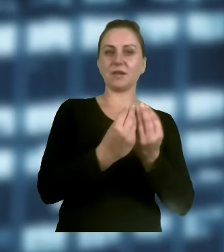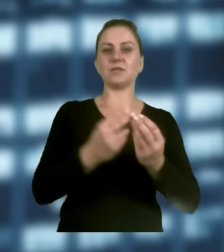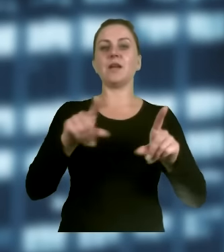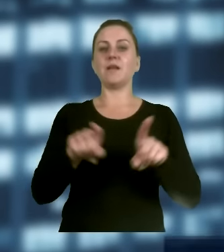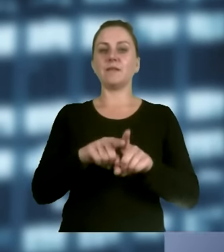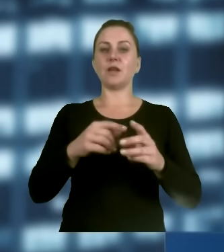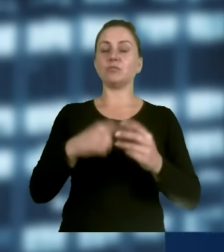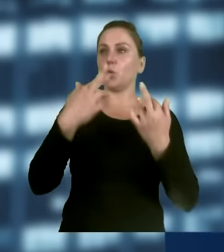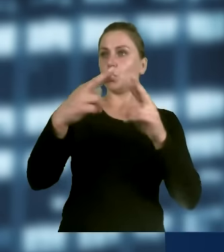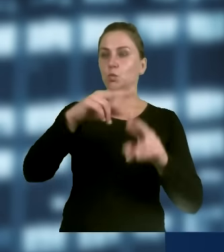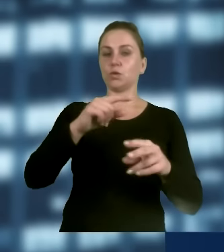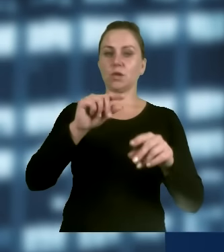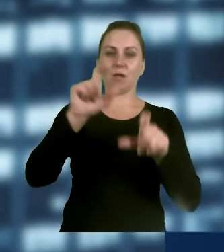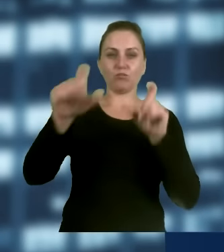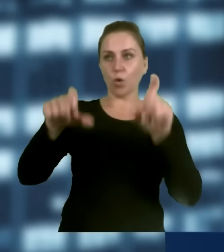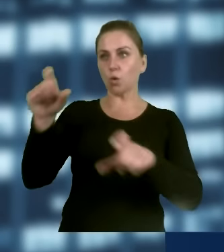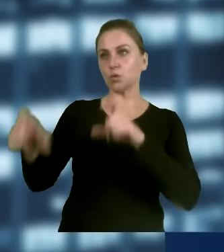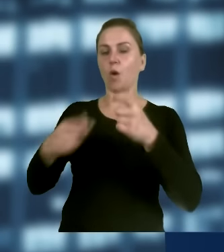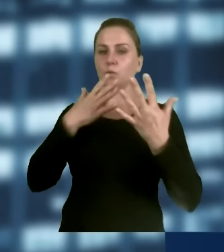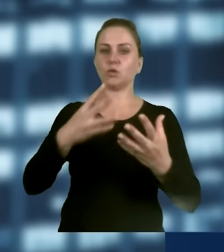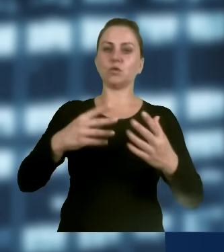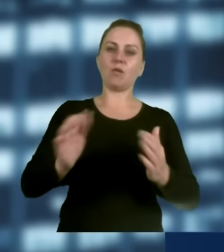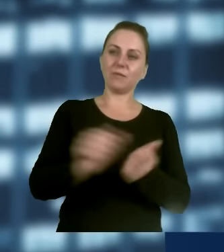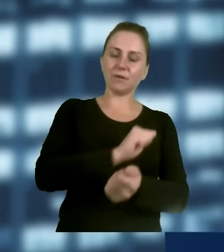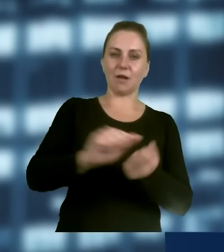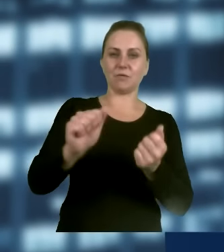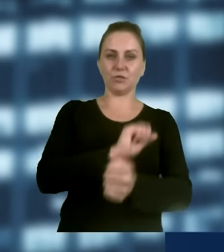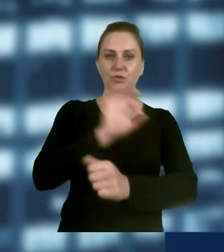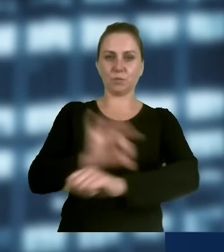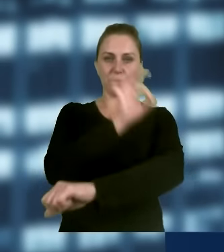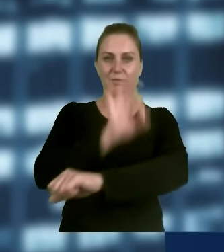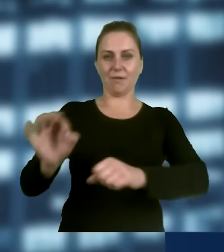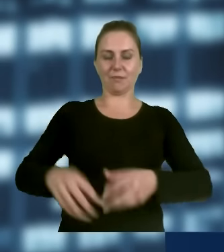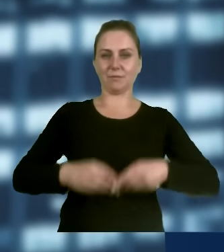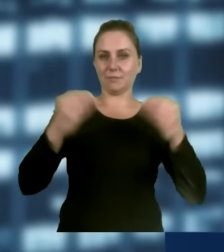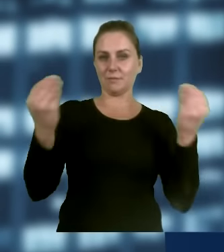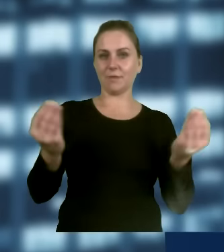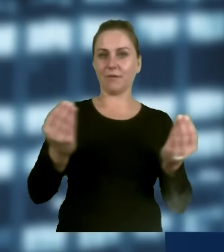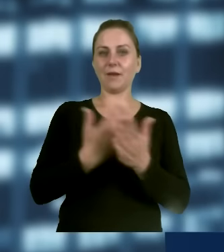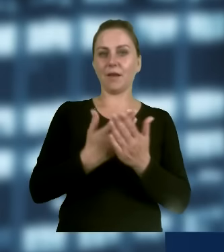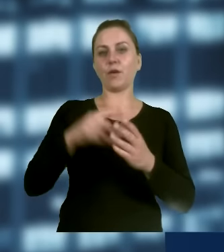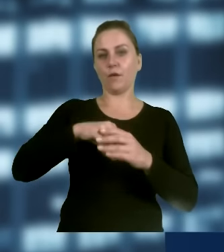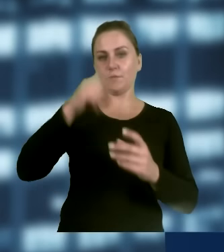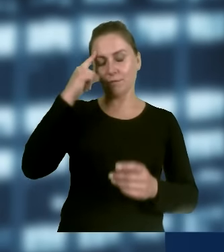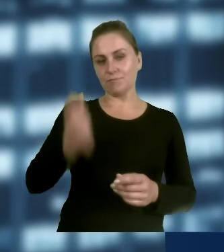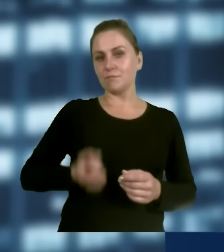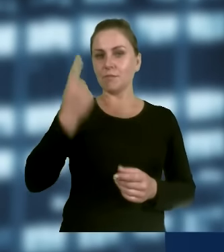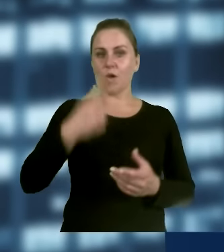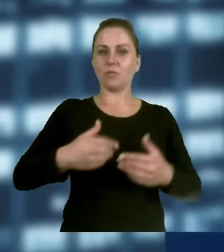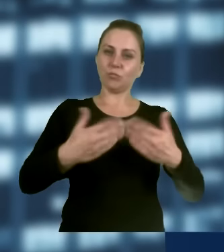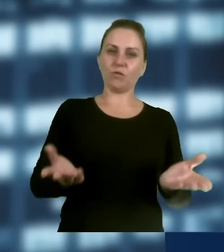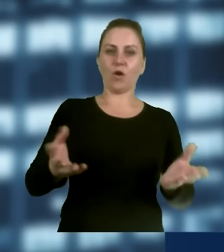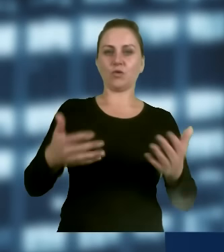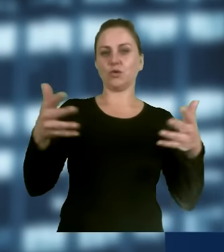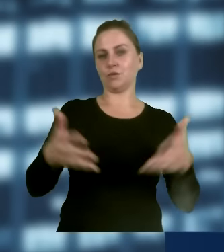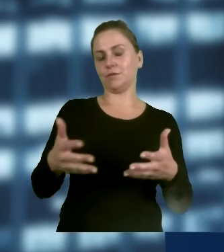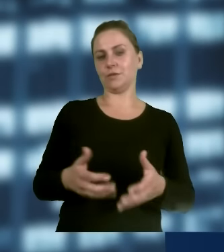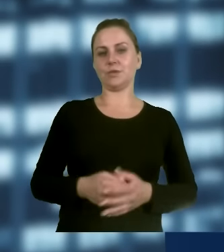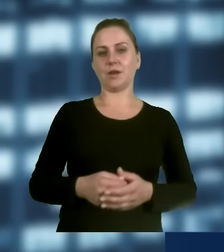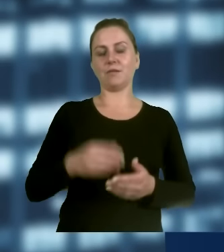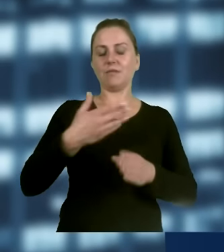różnych osób, które chcą walczyć o projekty rozwojowe. Stąd pomysł, aby utworzyć takie stowarzyszenie i tak dalej, i